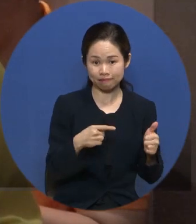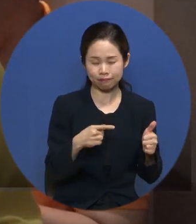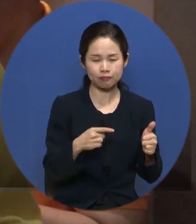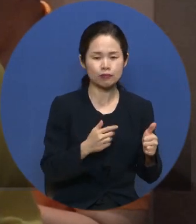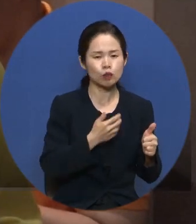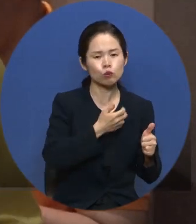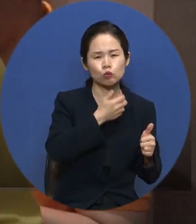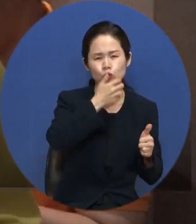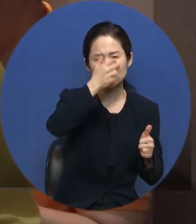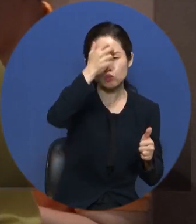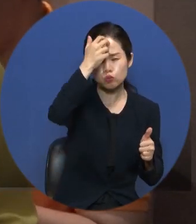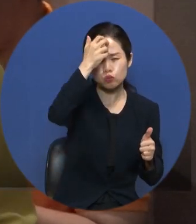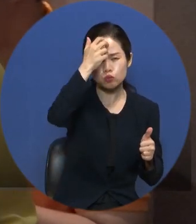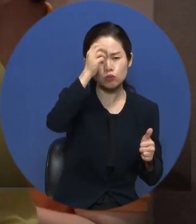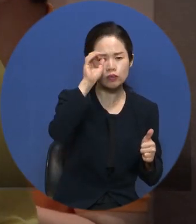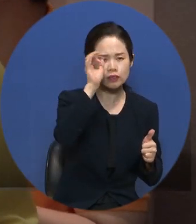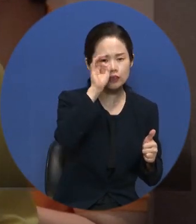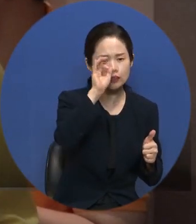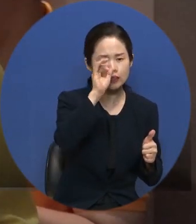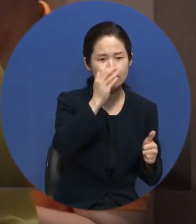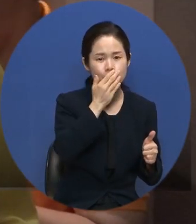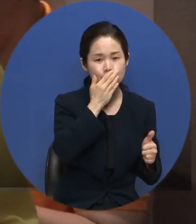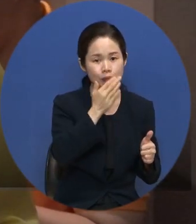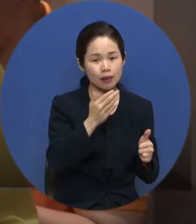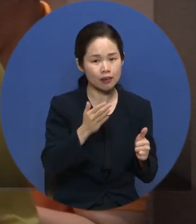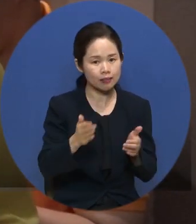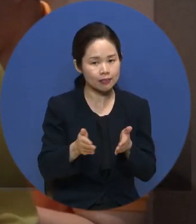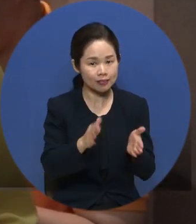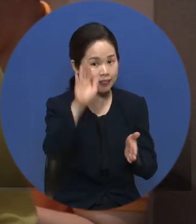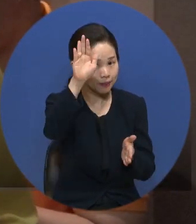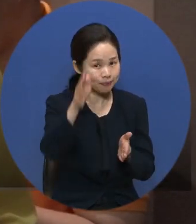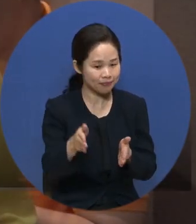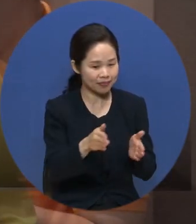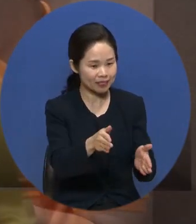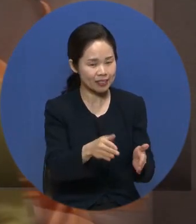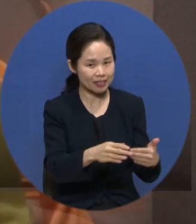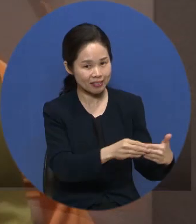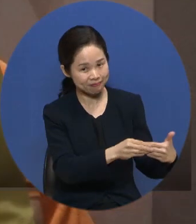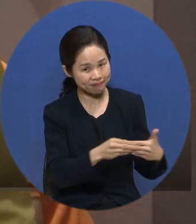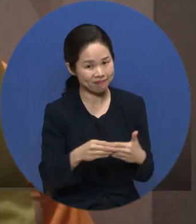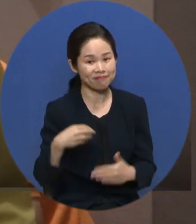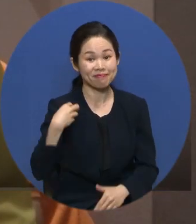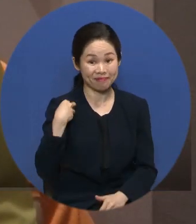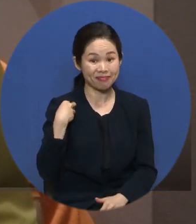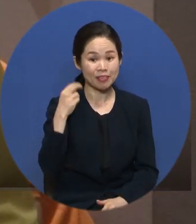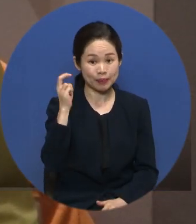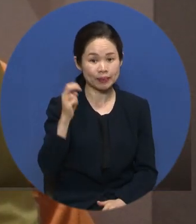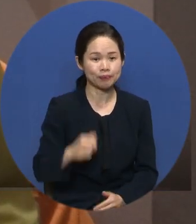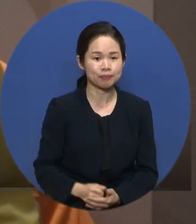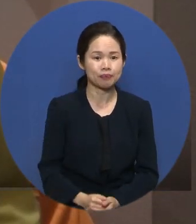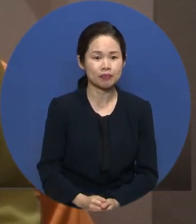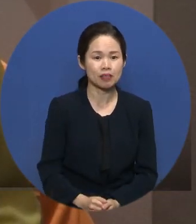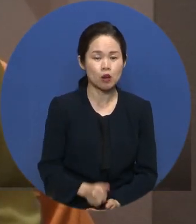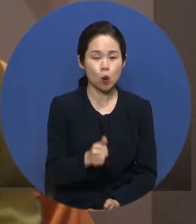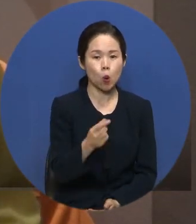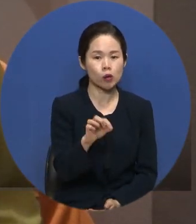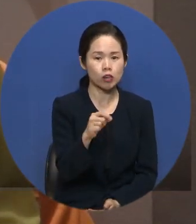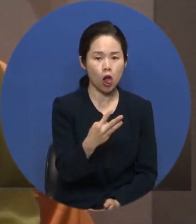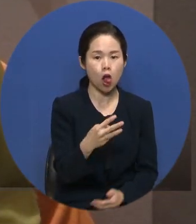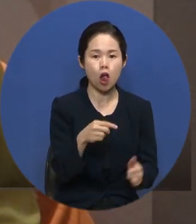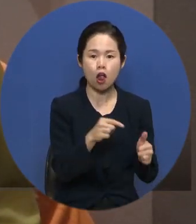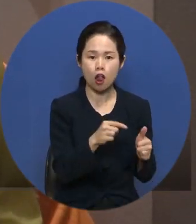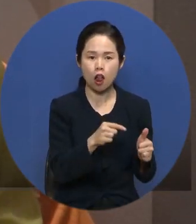자신의 꿈을 찾아갈 수 있도록 길 안내해주는 역할이라고 생각합니다. 우리가 일단 꿈이